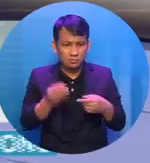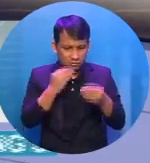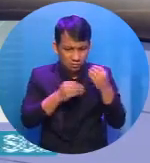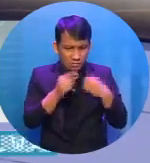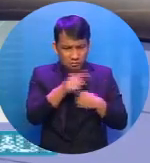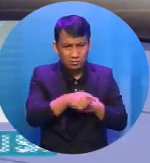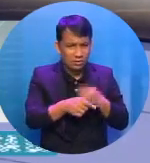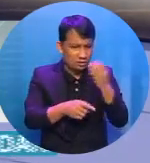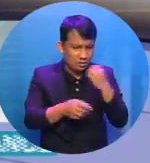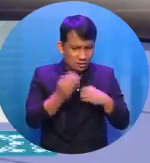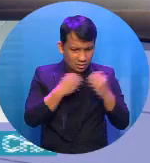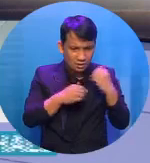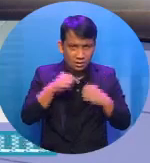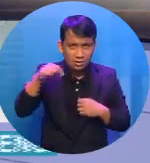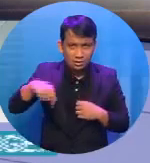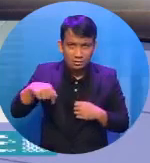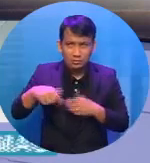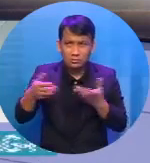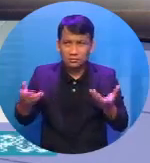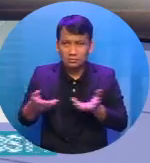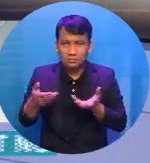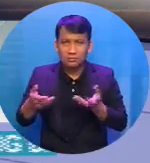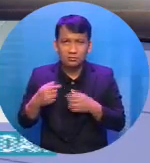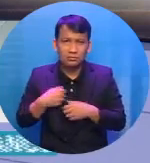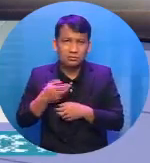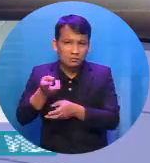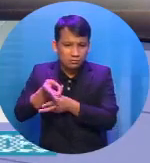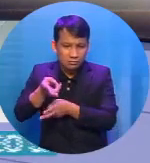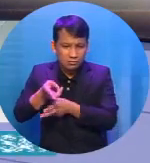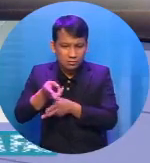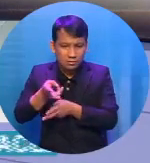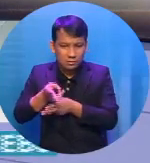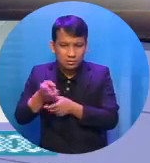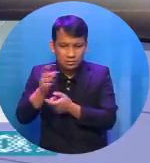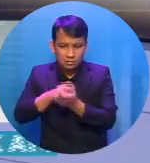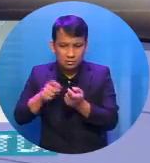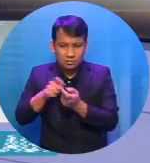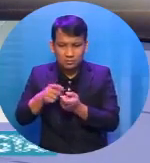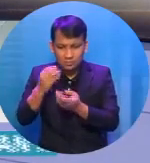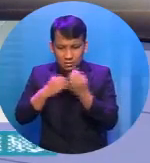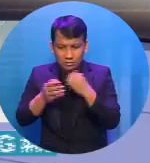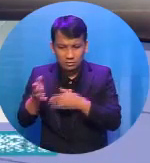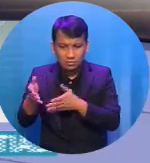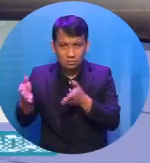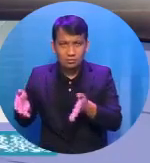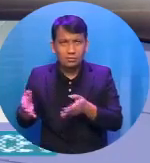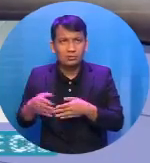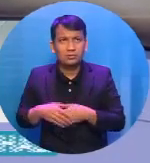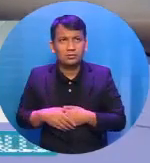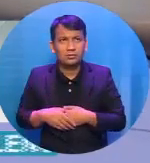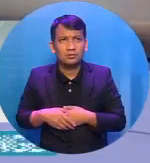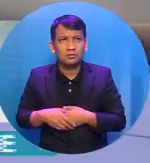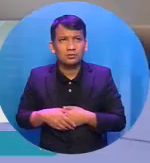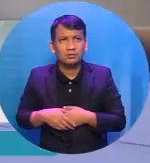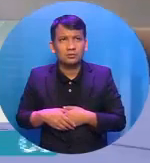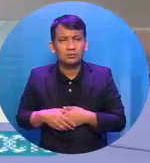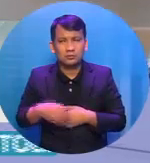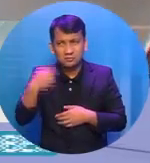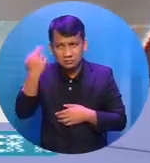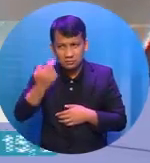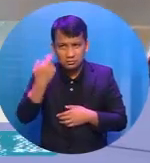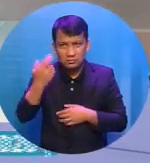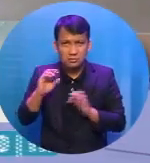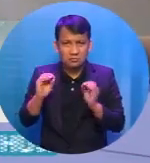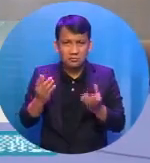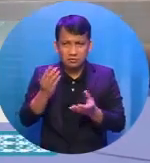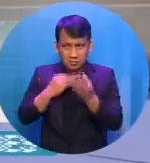ako. Dito po kasi ano, pansakto lang po sa mga kapatid ko yung pagkain nila. Hindi ata maganda idahilan dahil wala